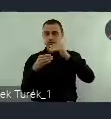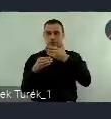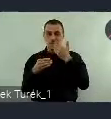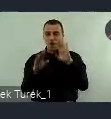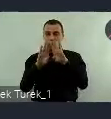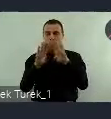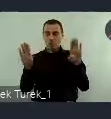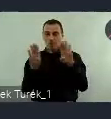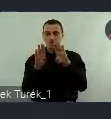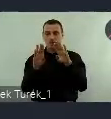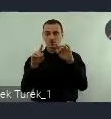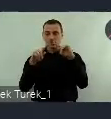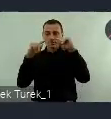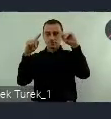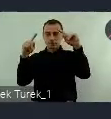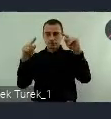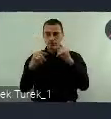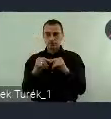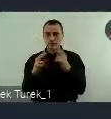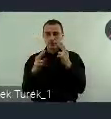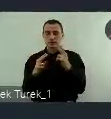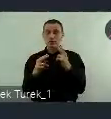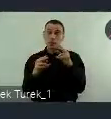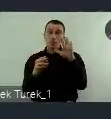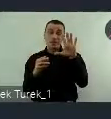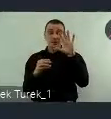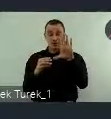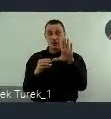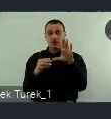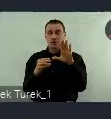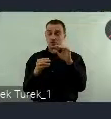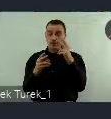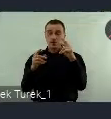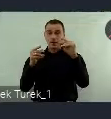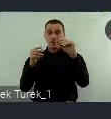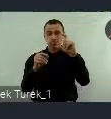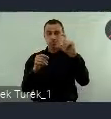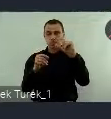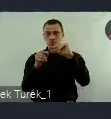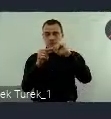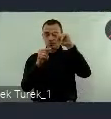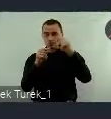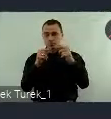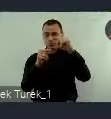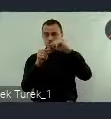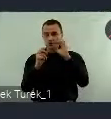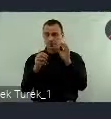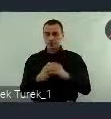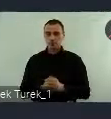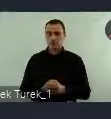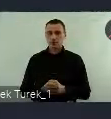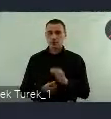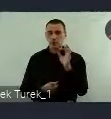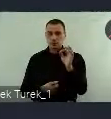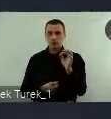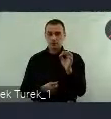czyli normalnie 5b powinno być wypukłe na tej tabliczce i wtedy było super to samo tutaj ładną znaczenia ale trochę za